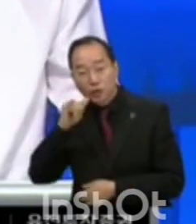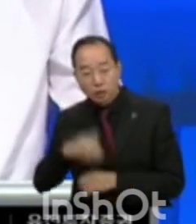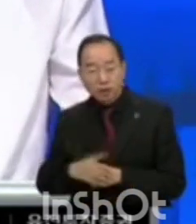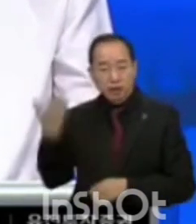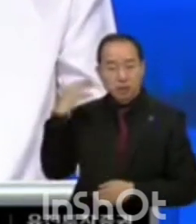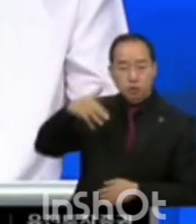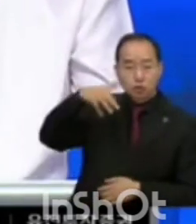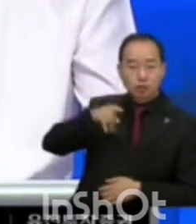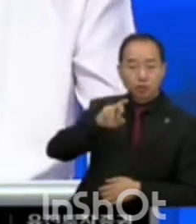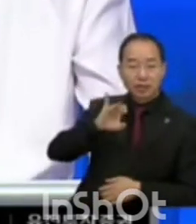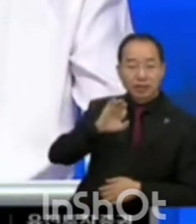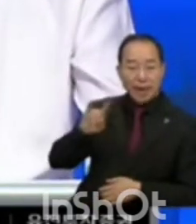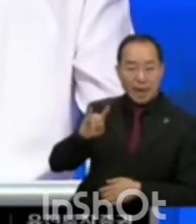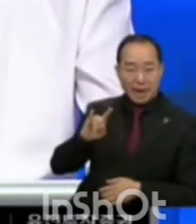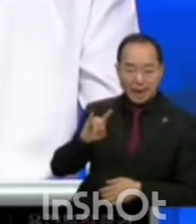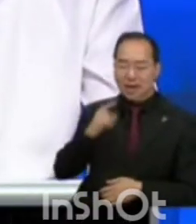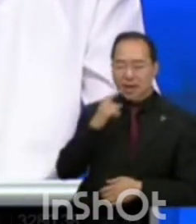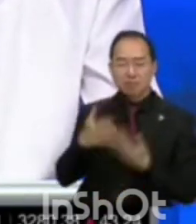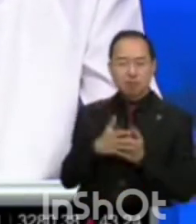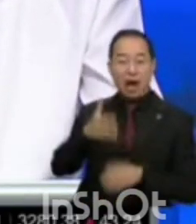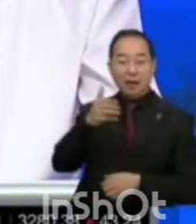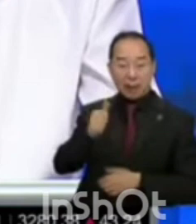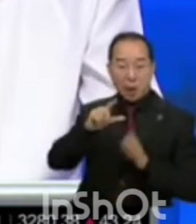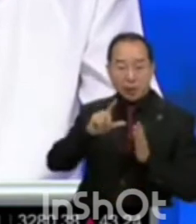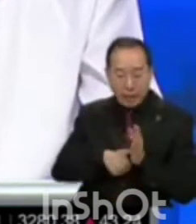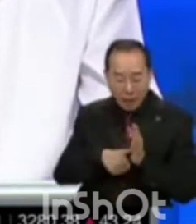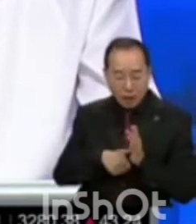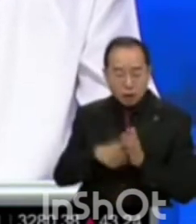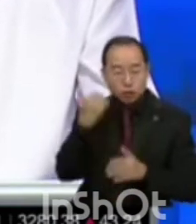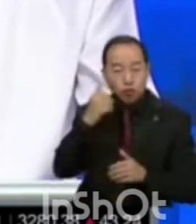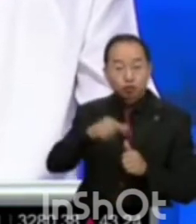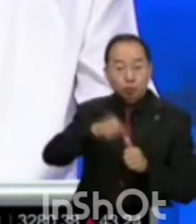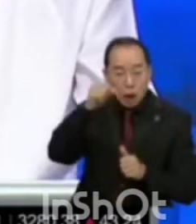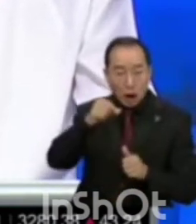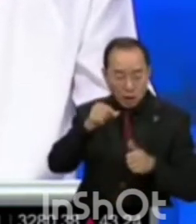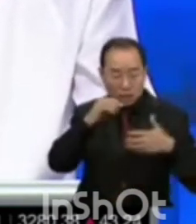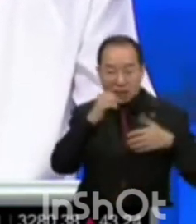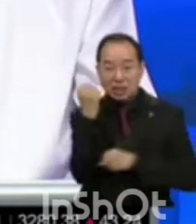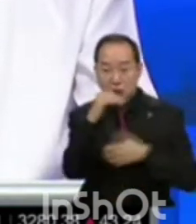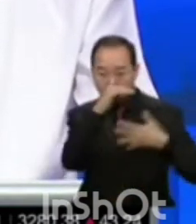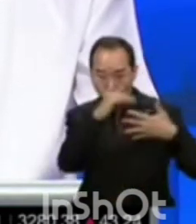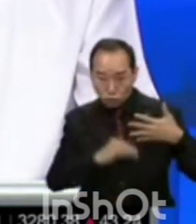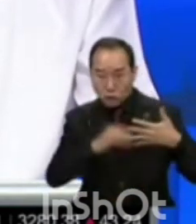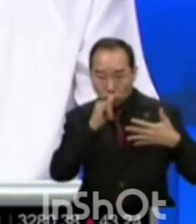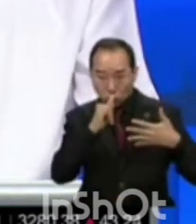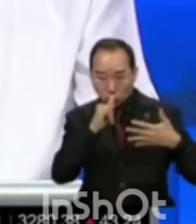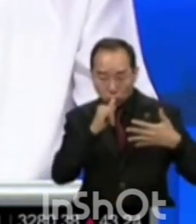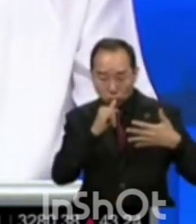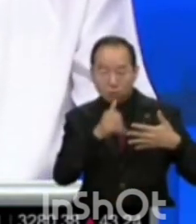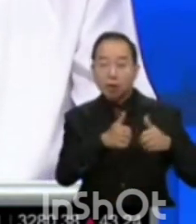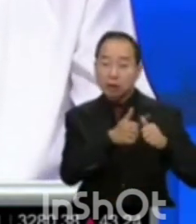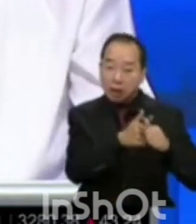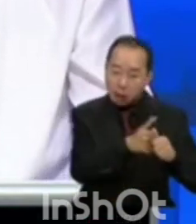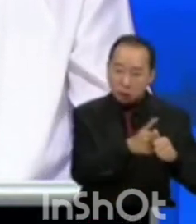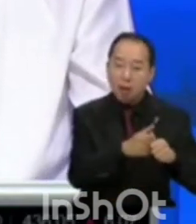때 만들어준 기준들도 있기 때문에 뭐 거기에 준하는 게 좋지 않겠느냐 그렇게 생각합니다.